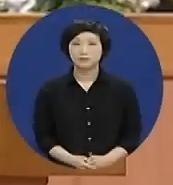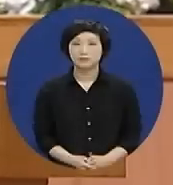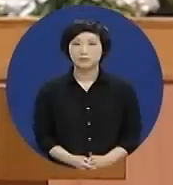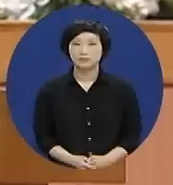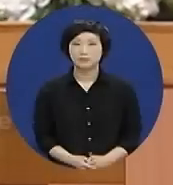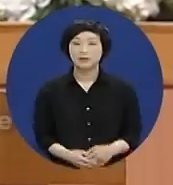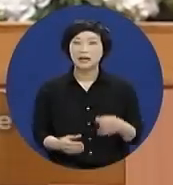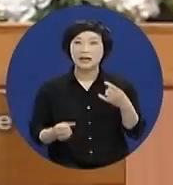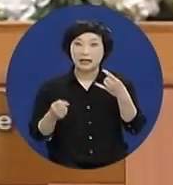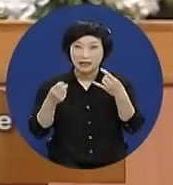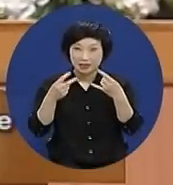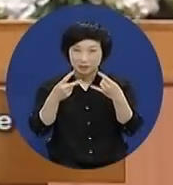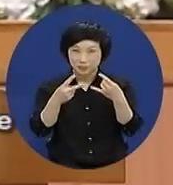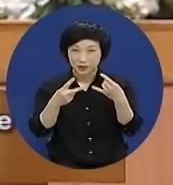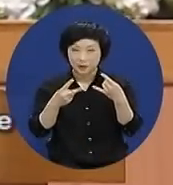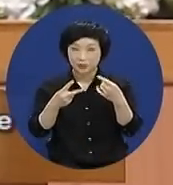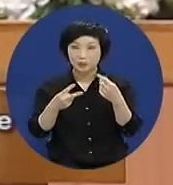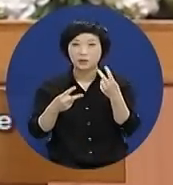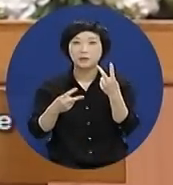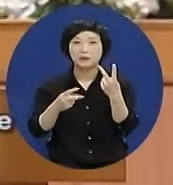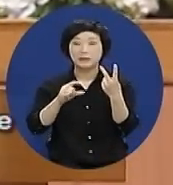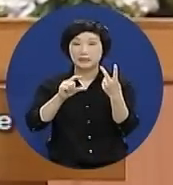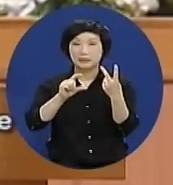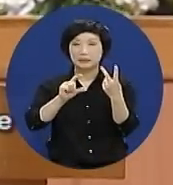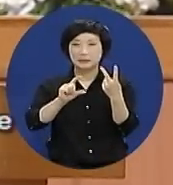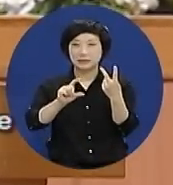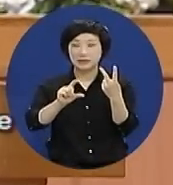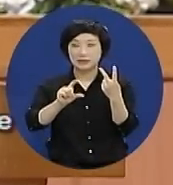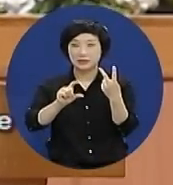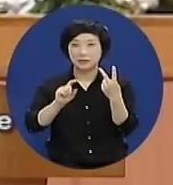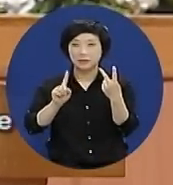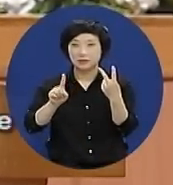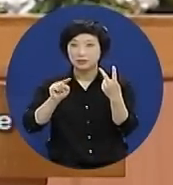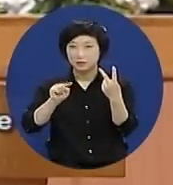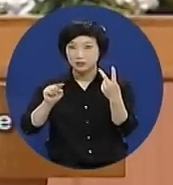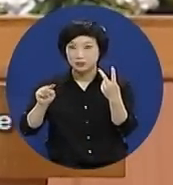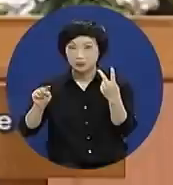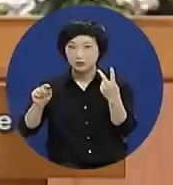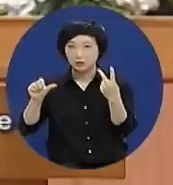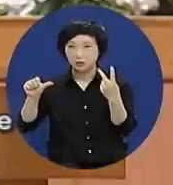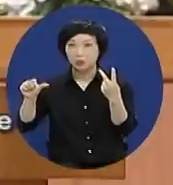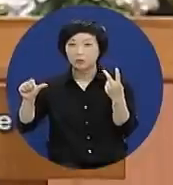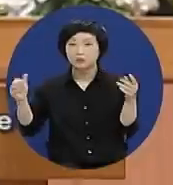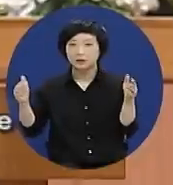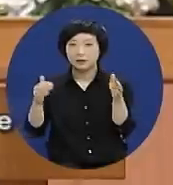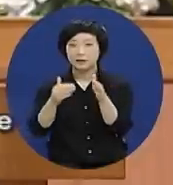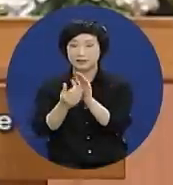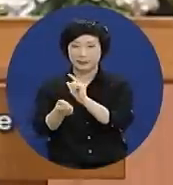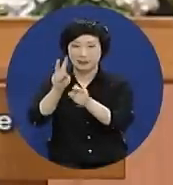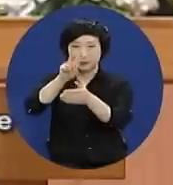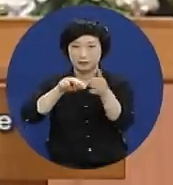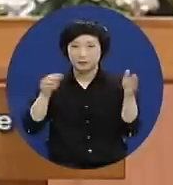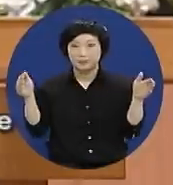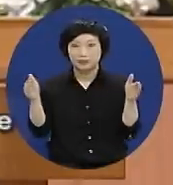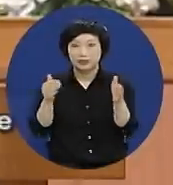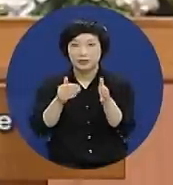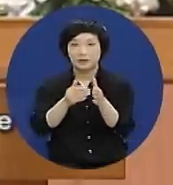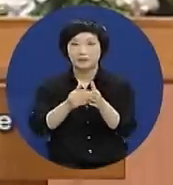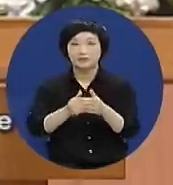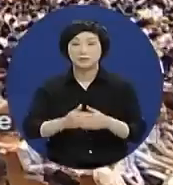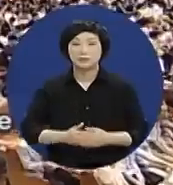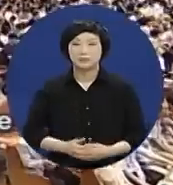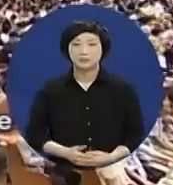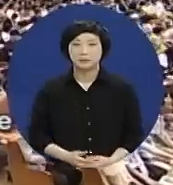エペソ神の手紙2章1節から個説までを代わりにお読みいたします新解約